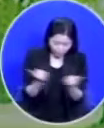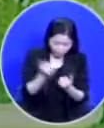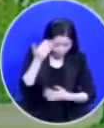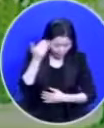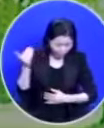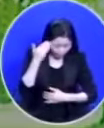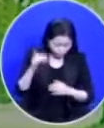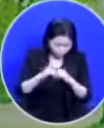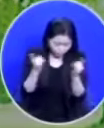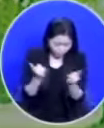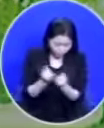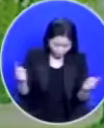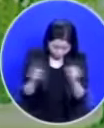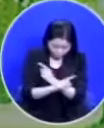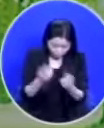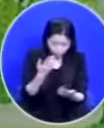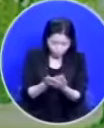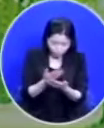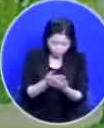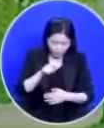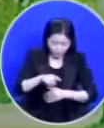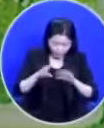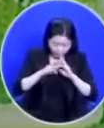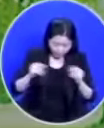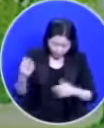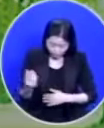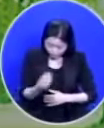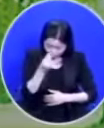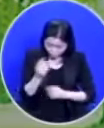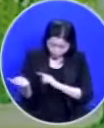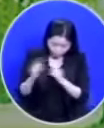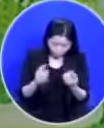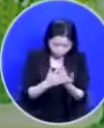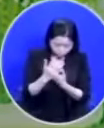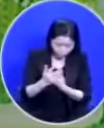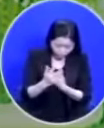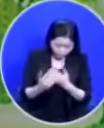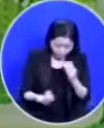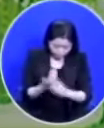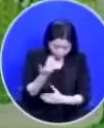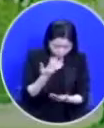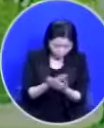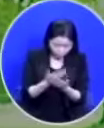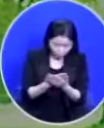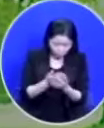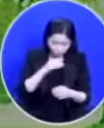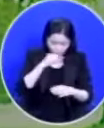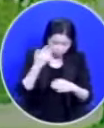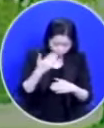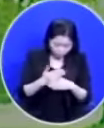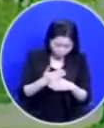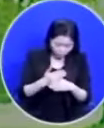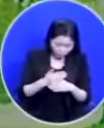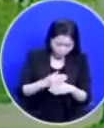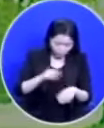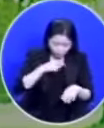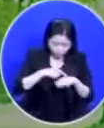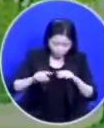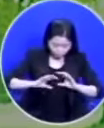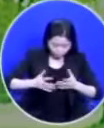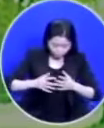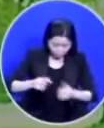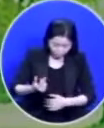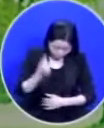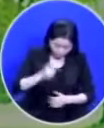사회를 바꾸어 주소서 이 땅의 거룩한 부흥이 일어나게 하소서 북한에는 동 볼을 속히 주님